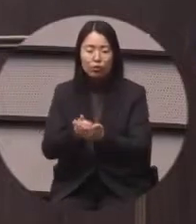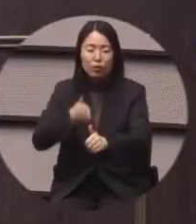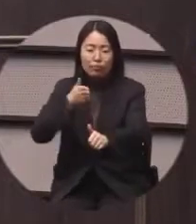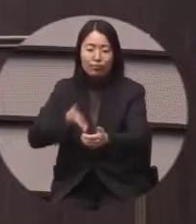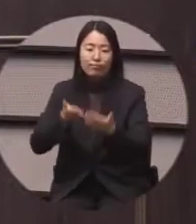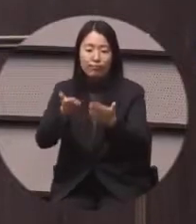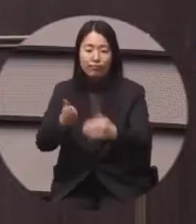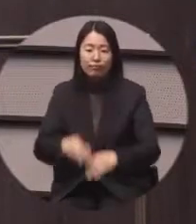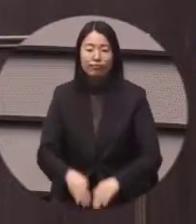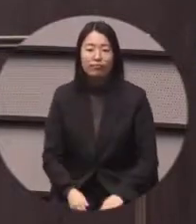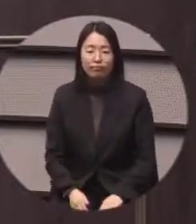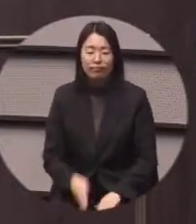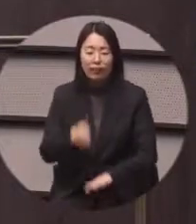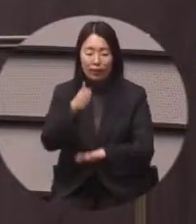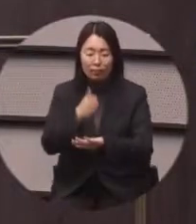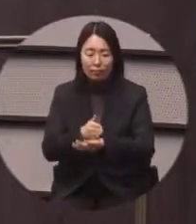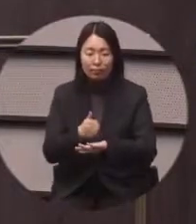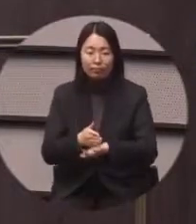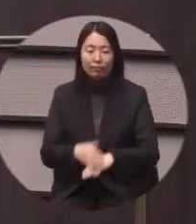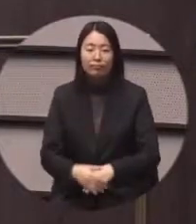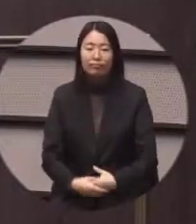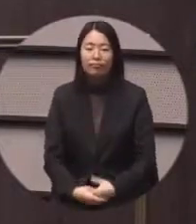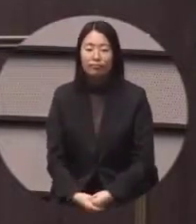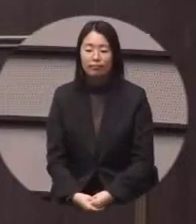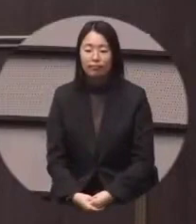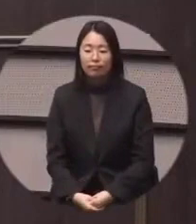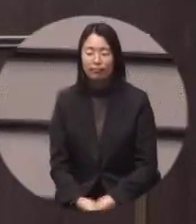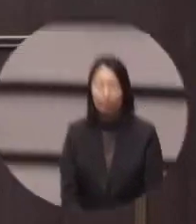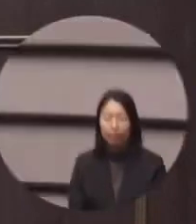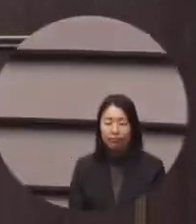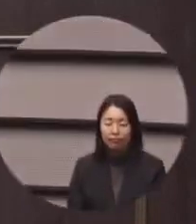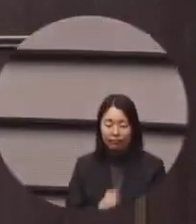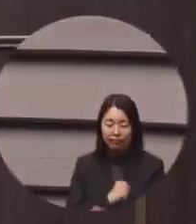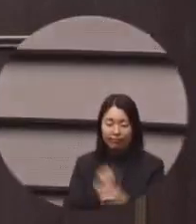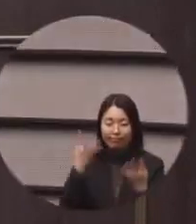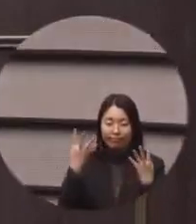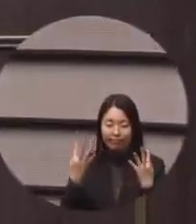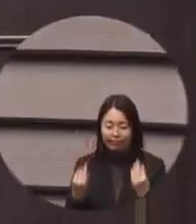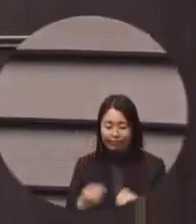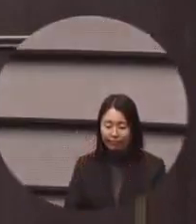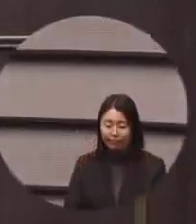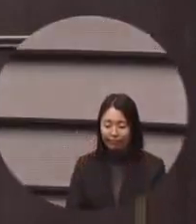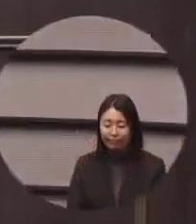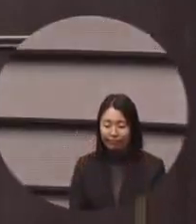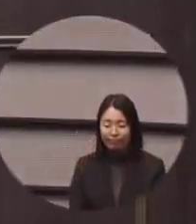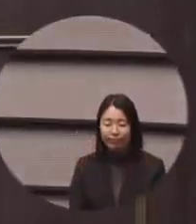마치겠습니다. 경청해 주셔서 감사합니다. 오현주 의원님 수고하셨습니다.